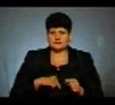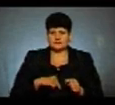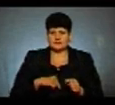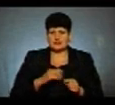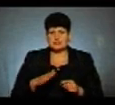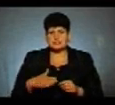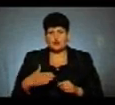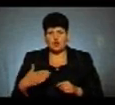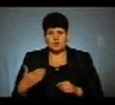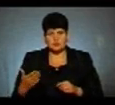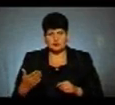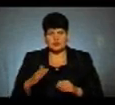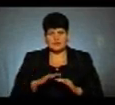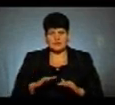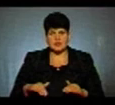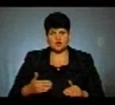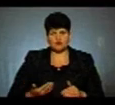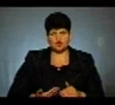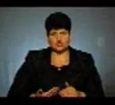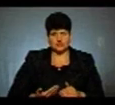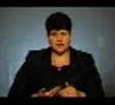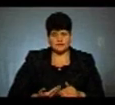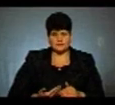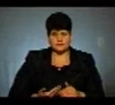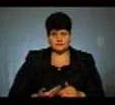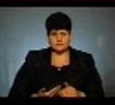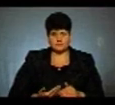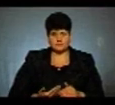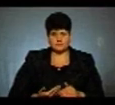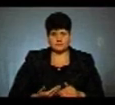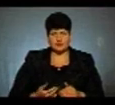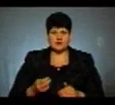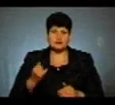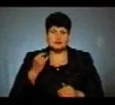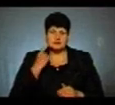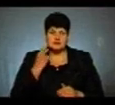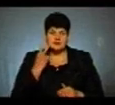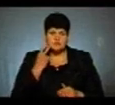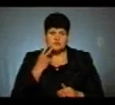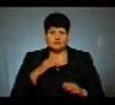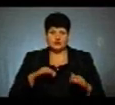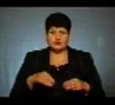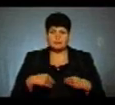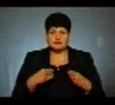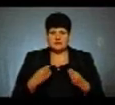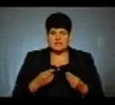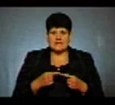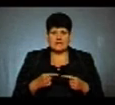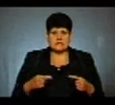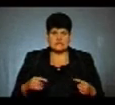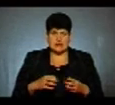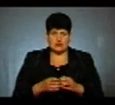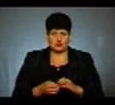внутрішньої сторони дитячого життя, а зазвичай потім воно нам дає такі от різні